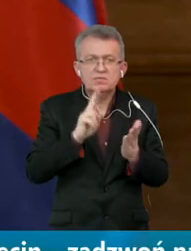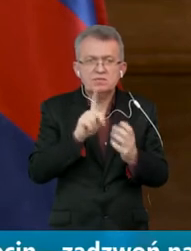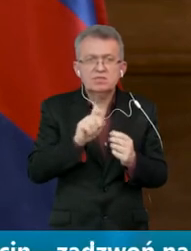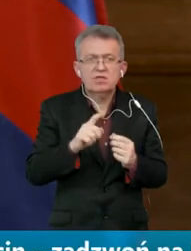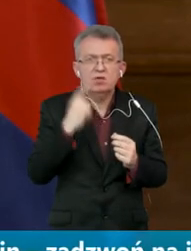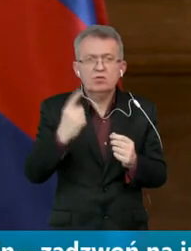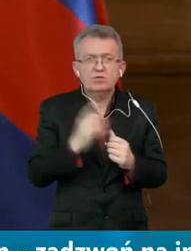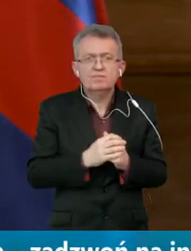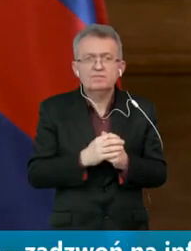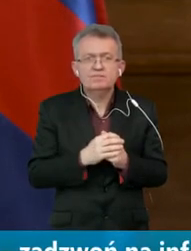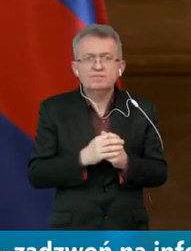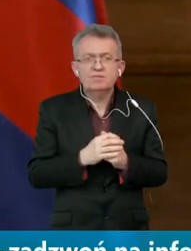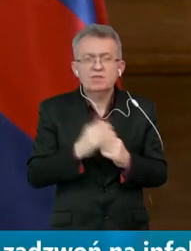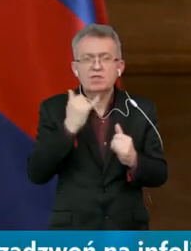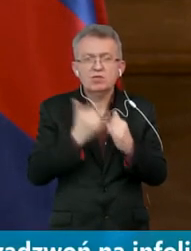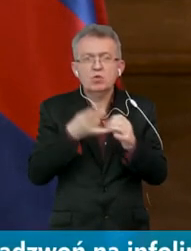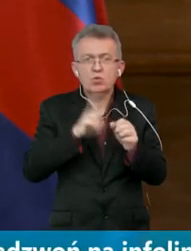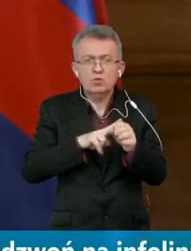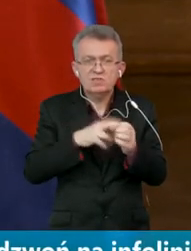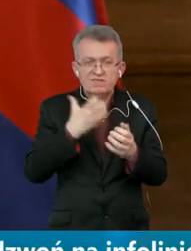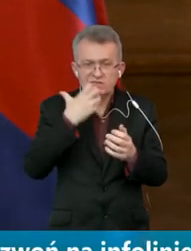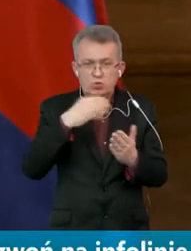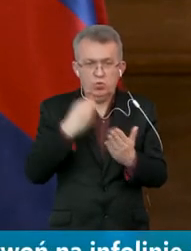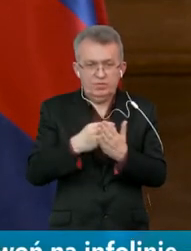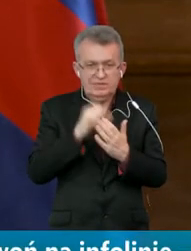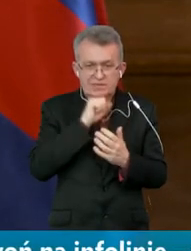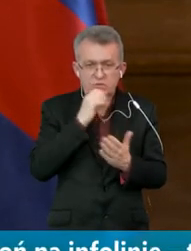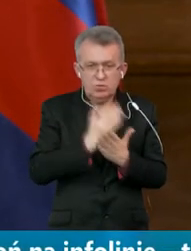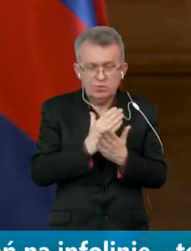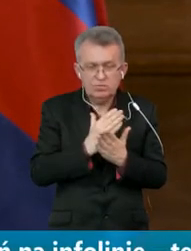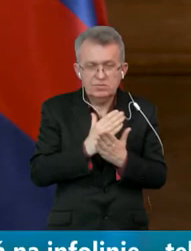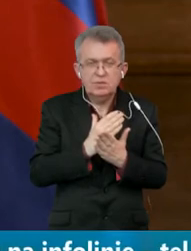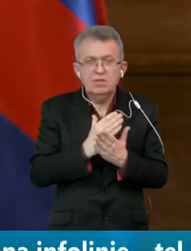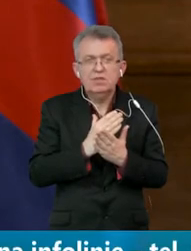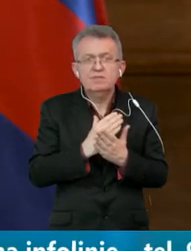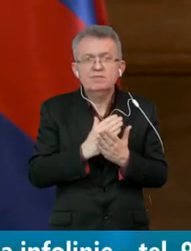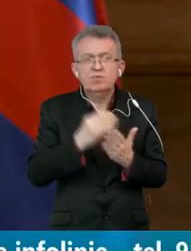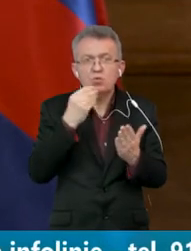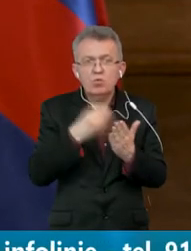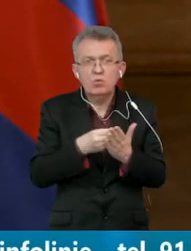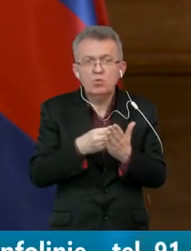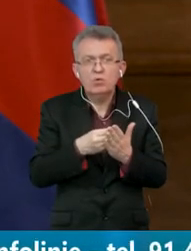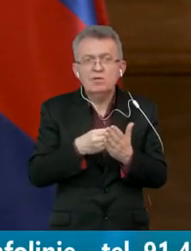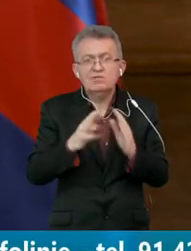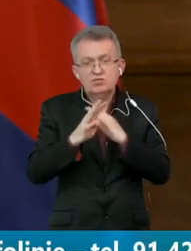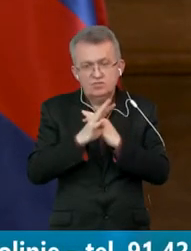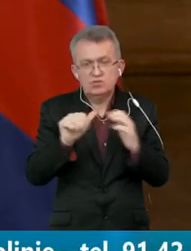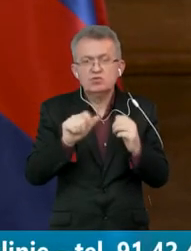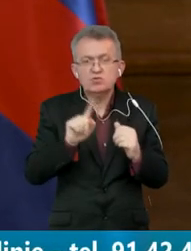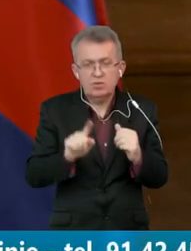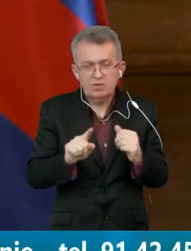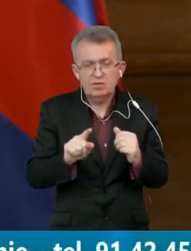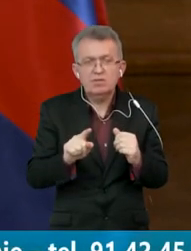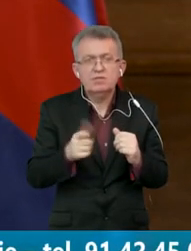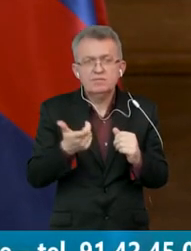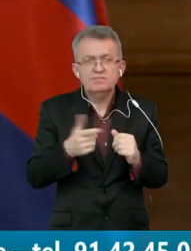rok. Oczywiście ci, którzy kupili abonamenty wcześniej w starej strefie, no, kupili za kwotę 96 zł, jak pan